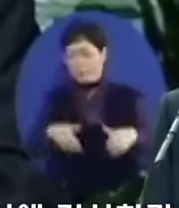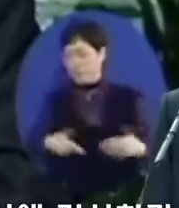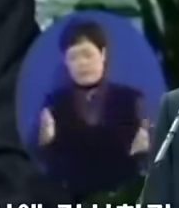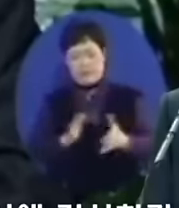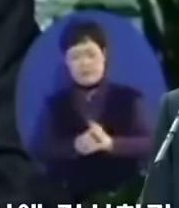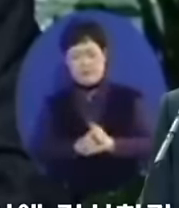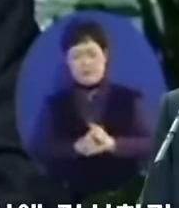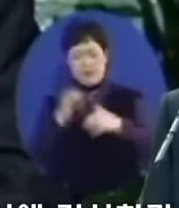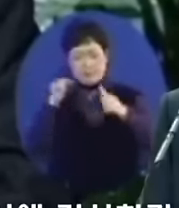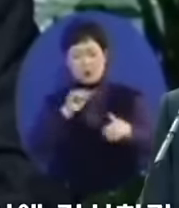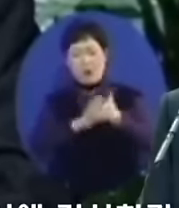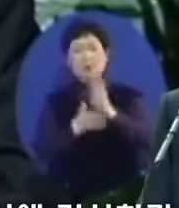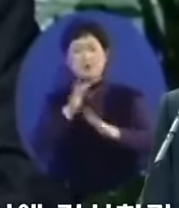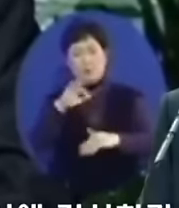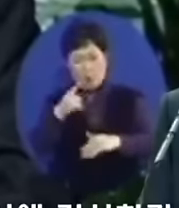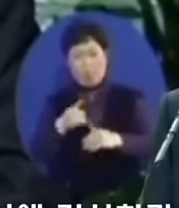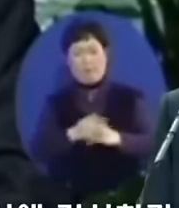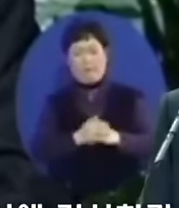명령 안 해도